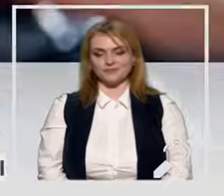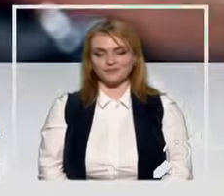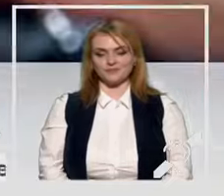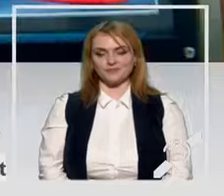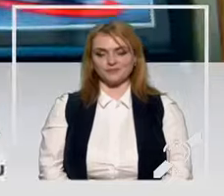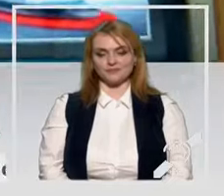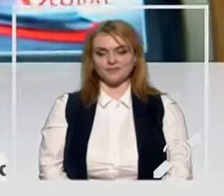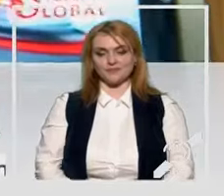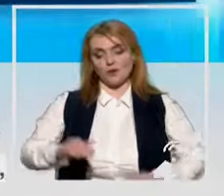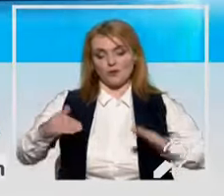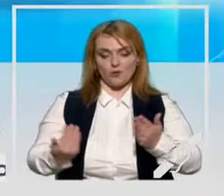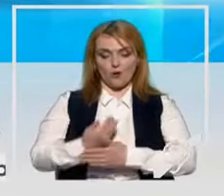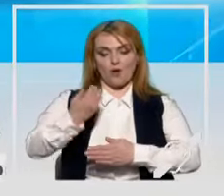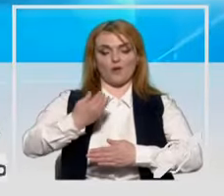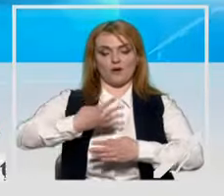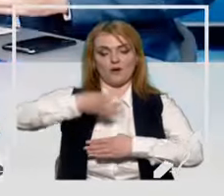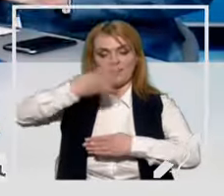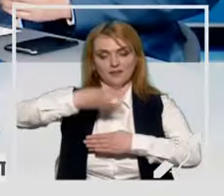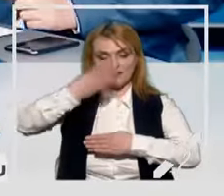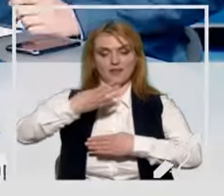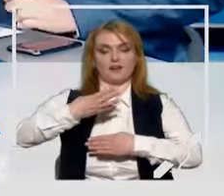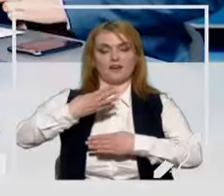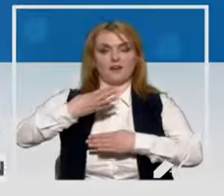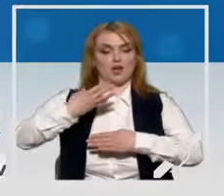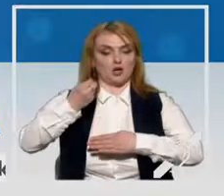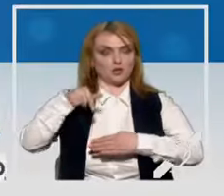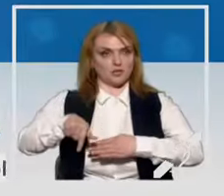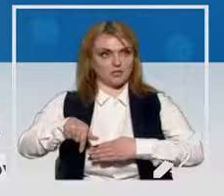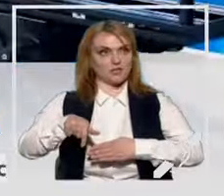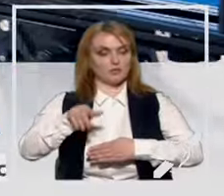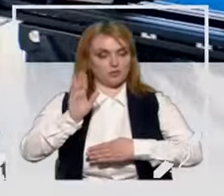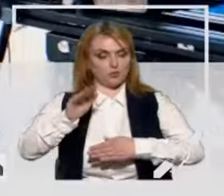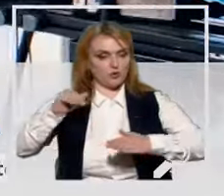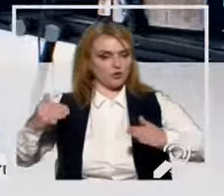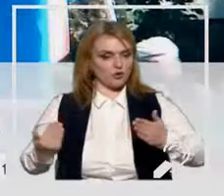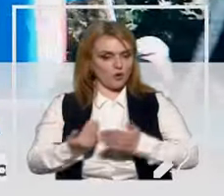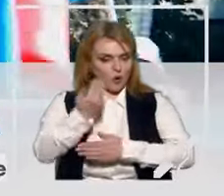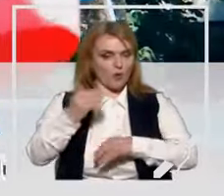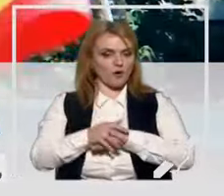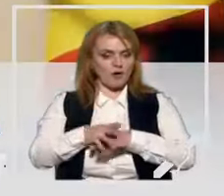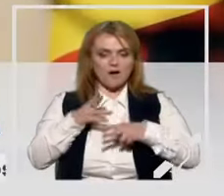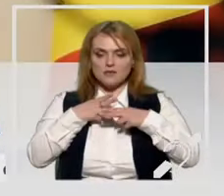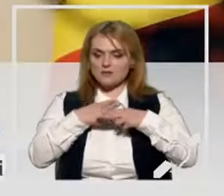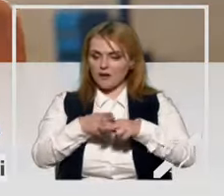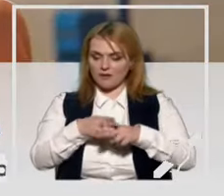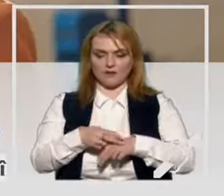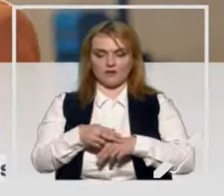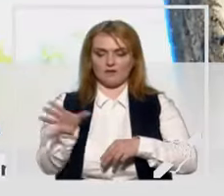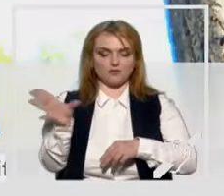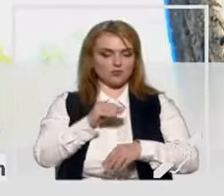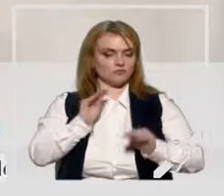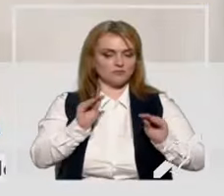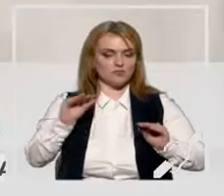nou sediu vine la pachet cu posibilități tehnice superioare, trecerea la emisia HD, un portofoliu de programe mai bogat și